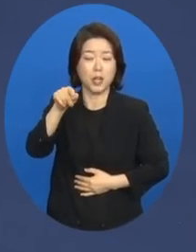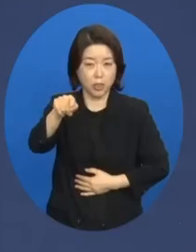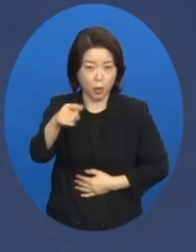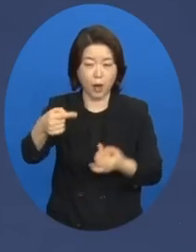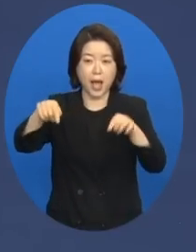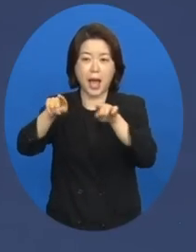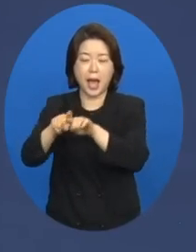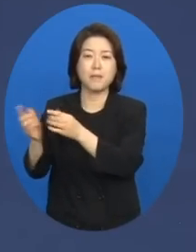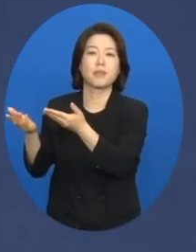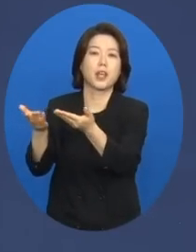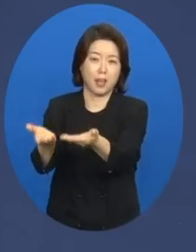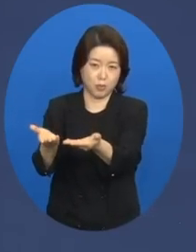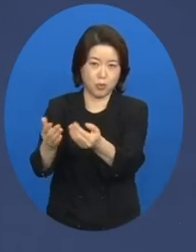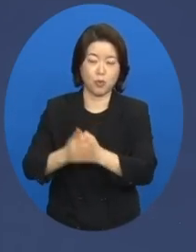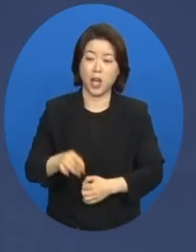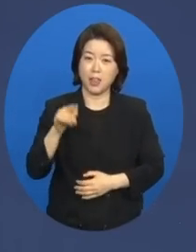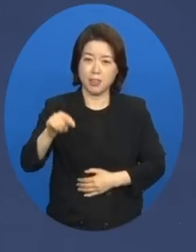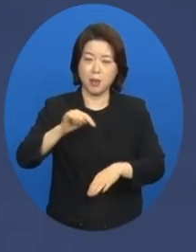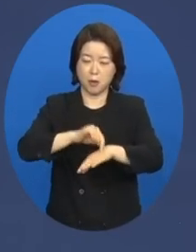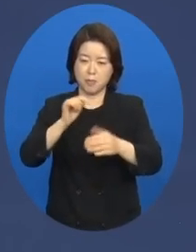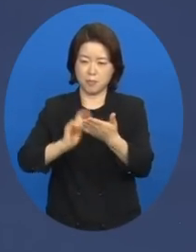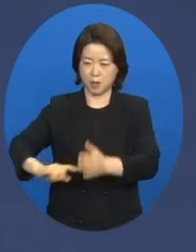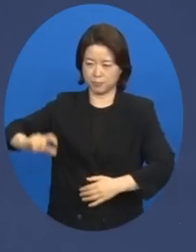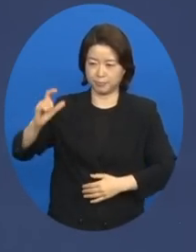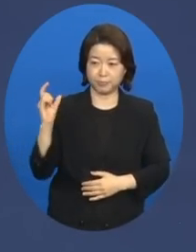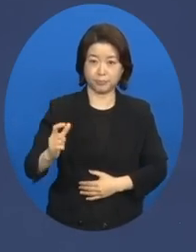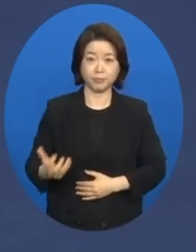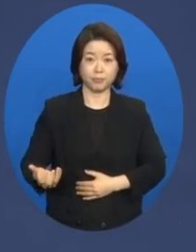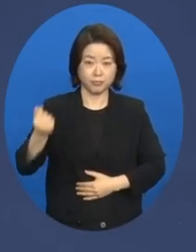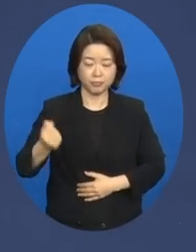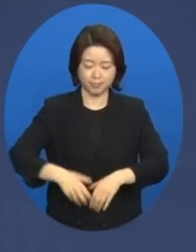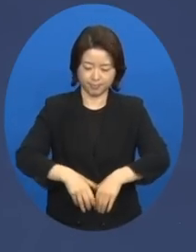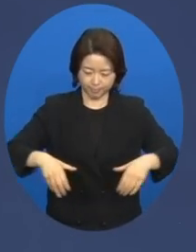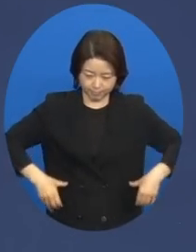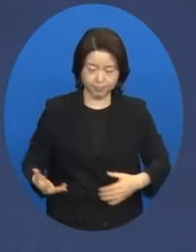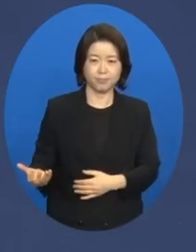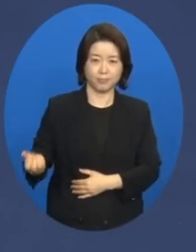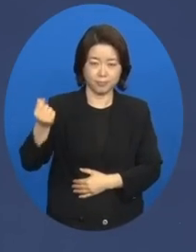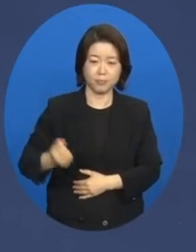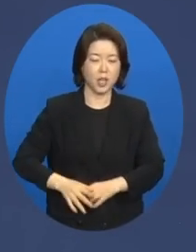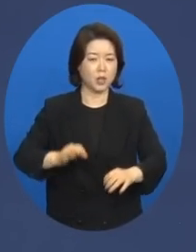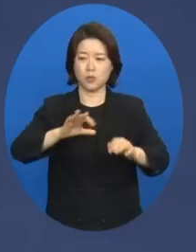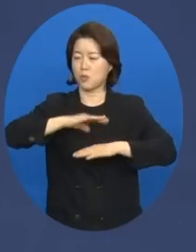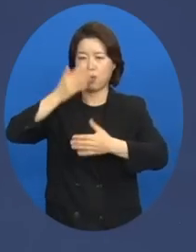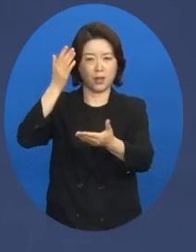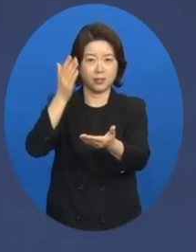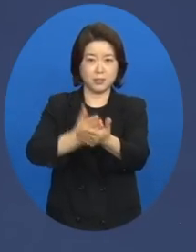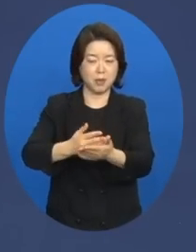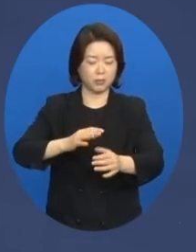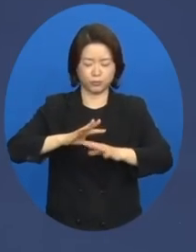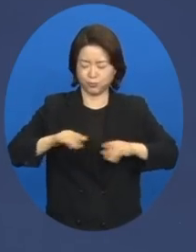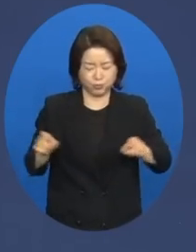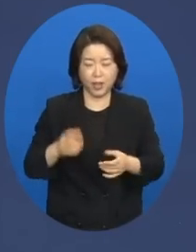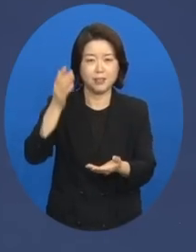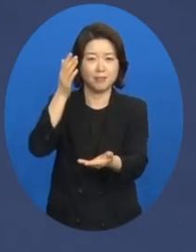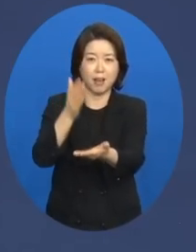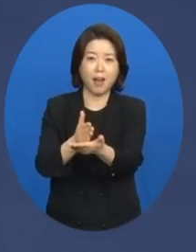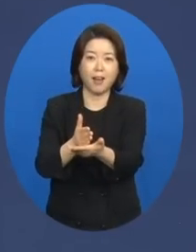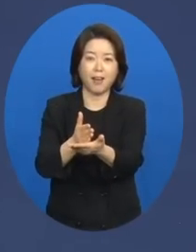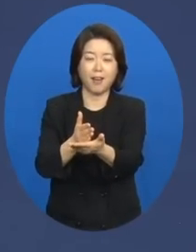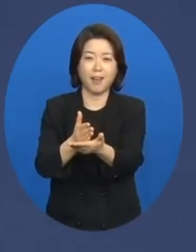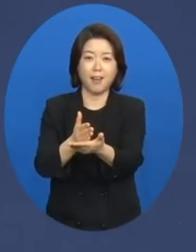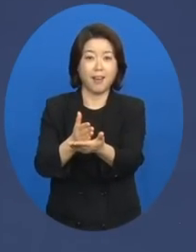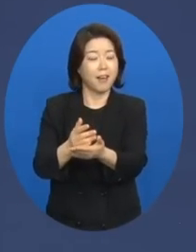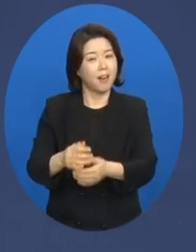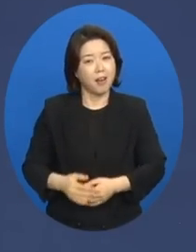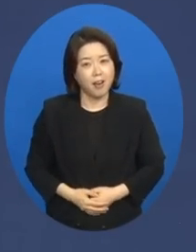하리라. 너 마음을 강하게 하라. 담대히 하라. 놀라지 말라. 두려워하지 말아라.